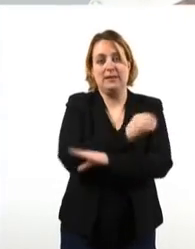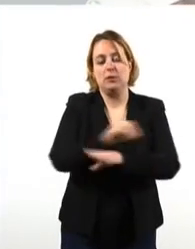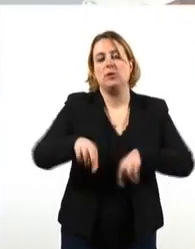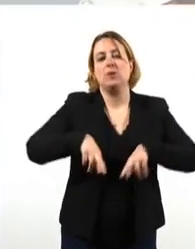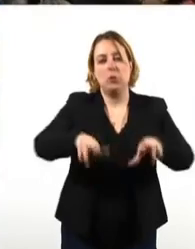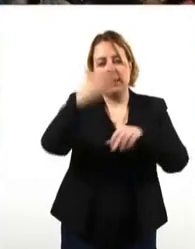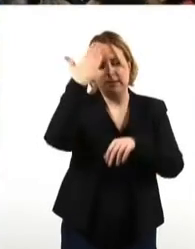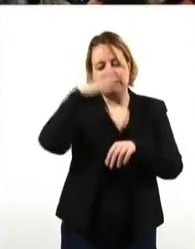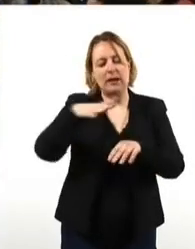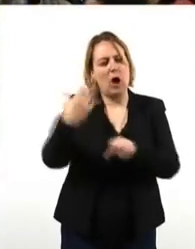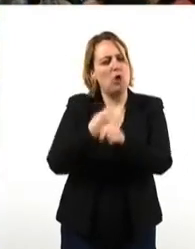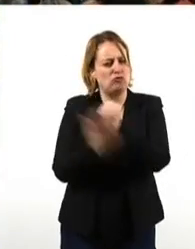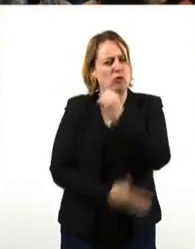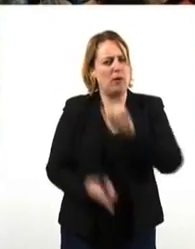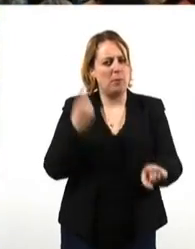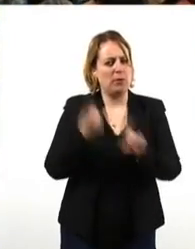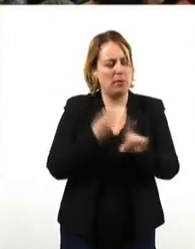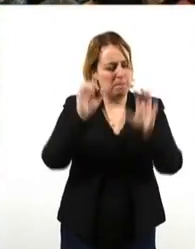majeur.